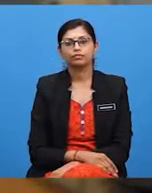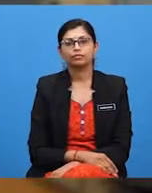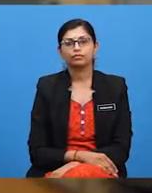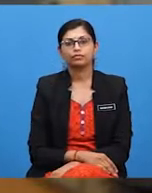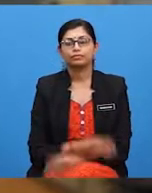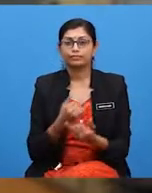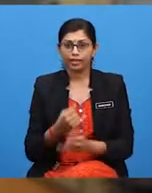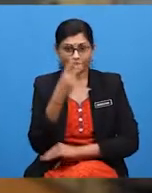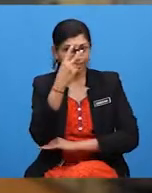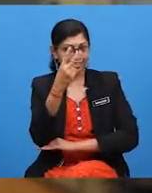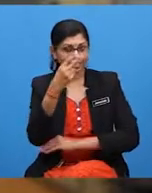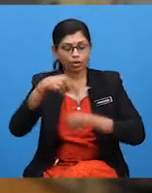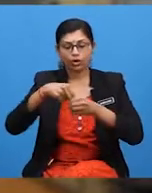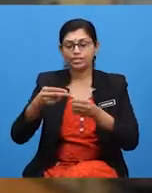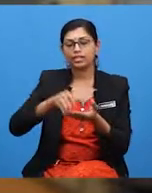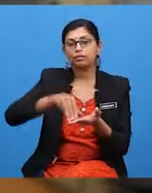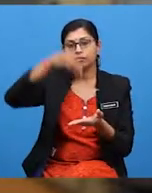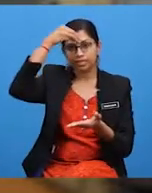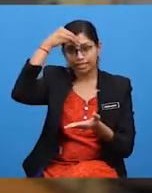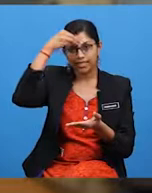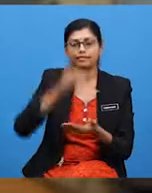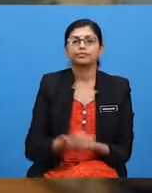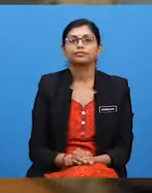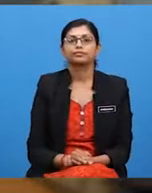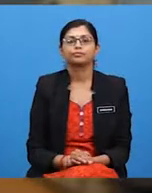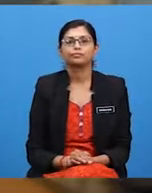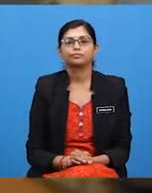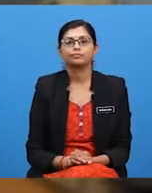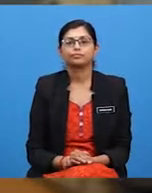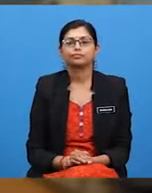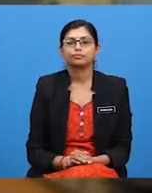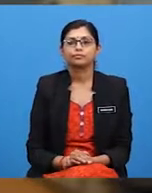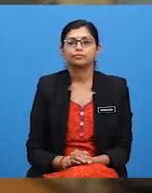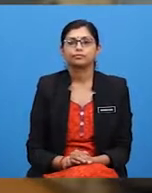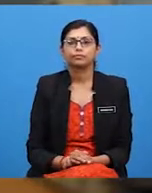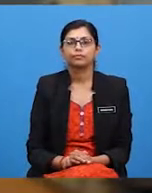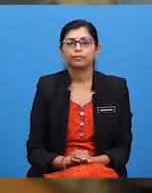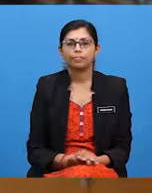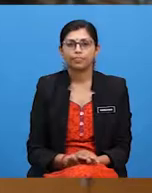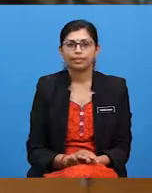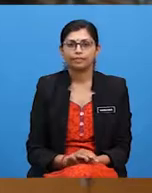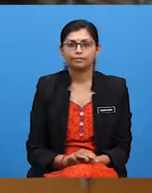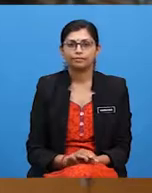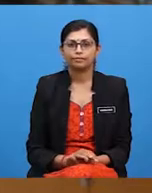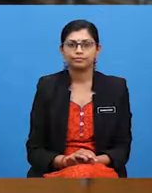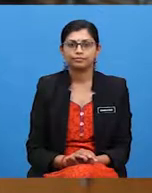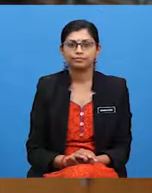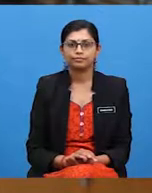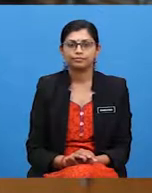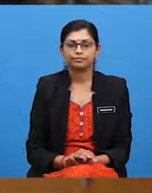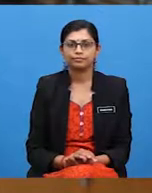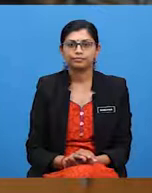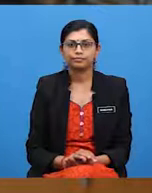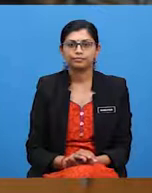mari kita lihat hasil pembelajaran yang perlu dicapai pada sesi kali ini. Di akhir